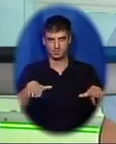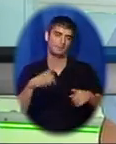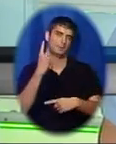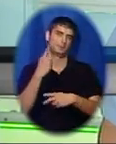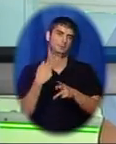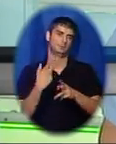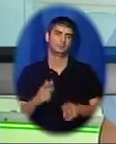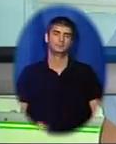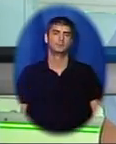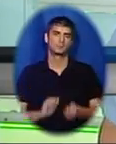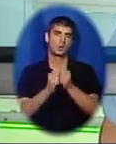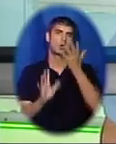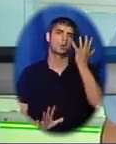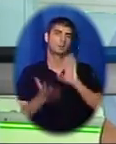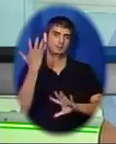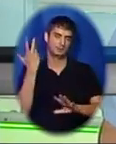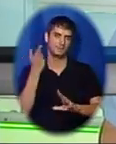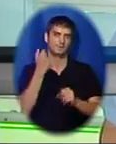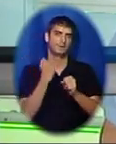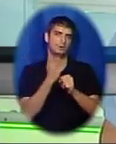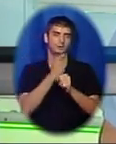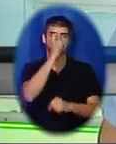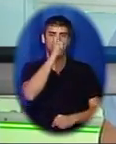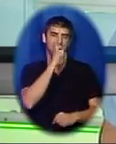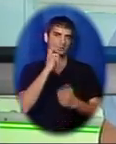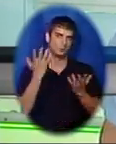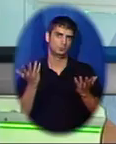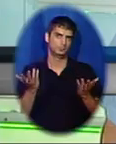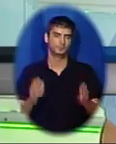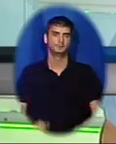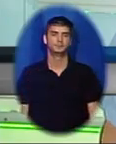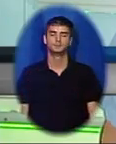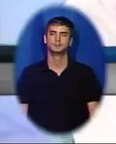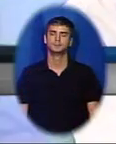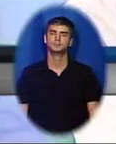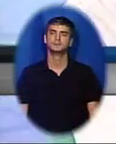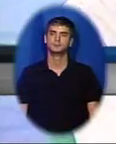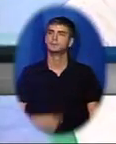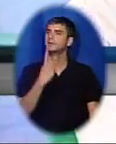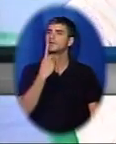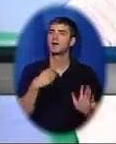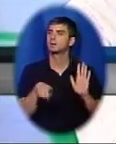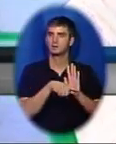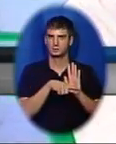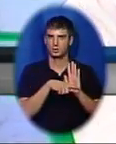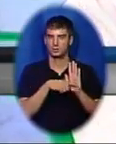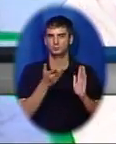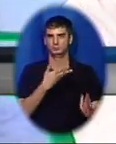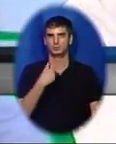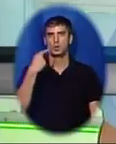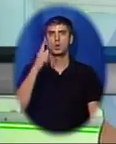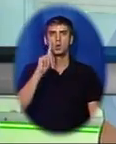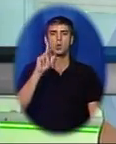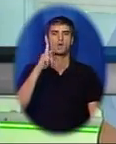באדמה. או נשרפת. או נשרפת, ויוצרת זיהום אוויר וזיהום למי התהום. בהקשר הזה, אחד החסרונות הוא גופרית, אבל גם על זה